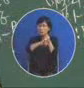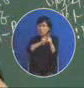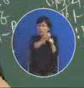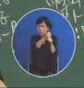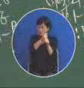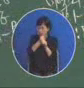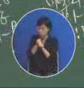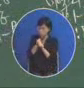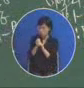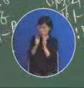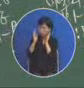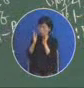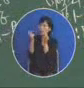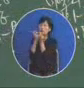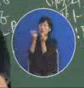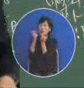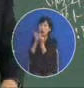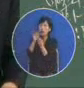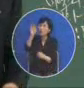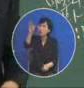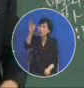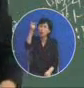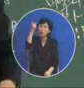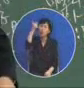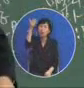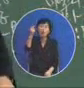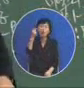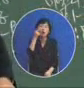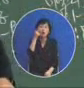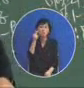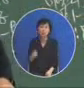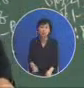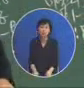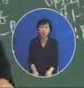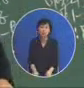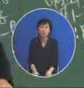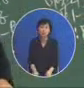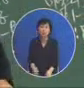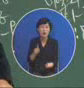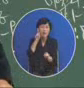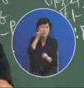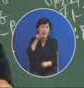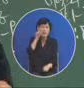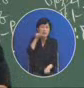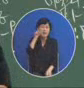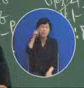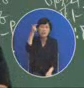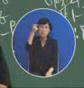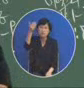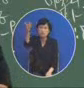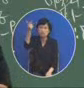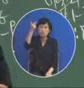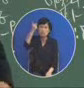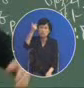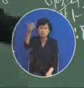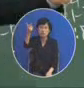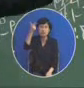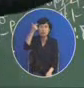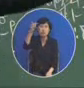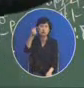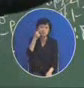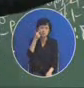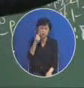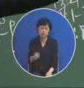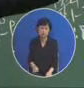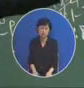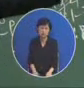that prayer. God, I need to hold on to the blood covenant of Mount Calvary and I need to save the world. How can I hold on to this and study? 여러분은 ask this question every